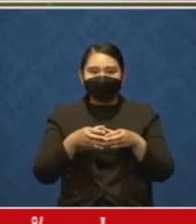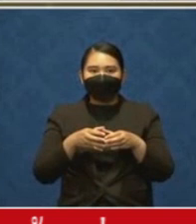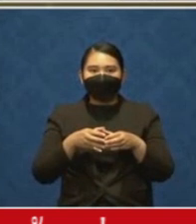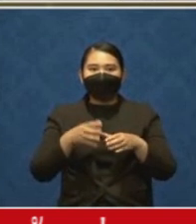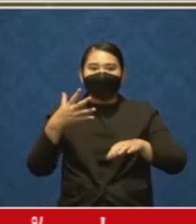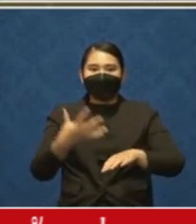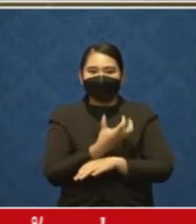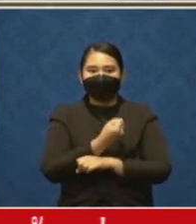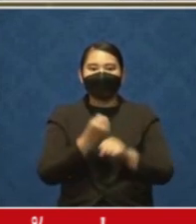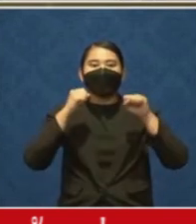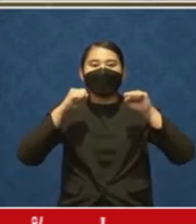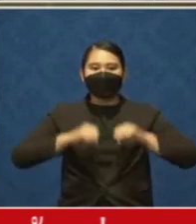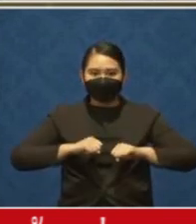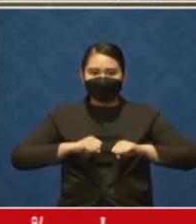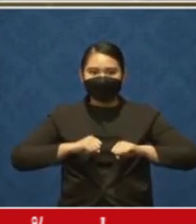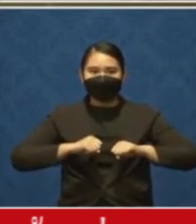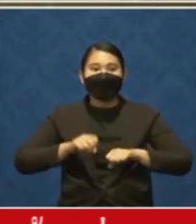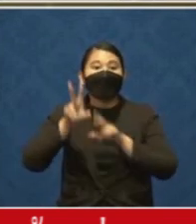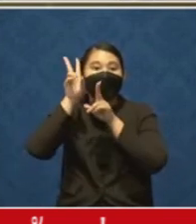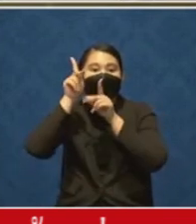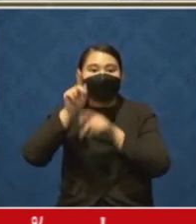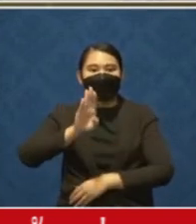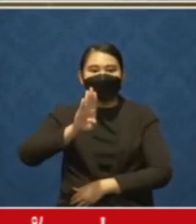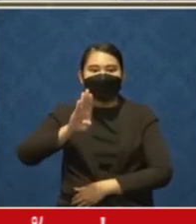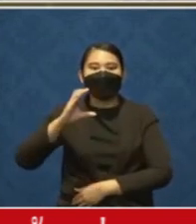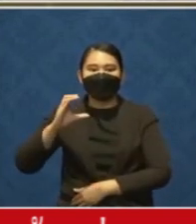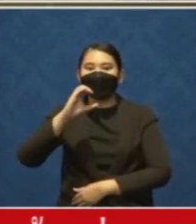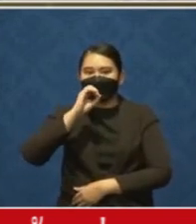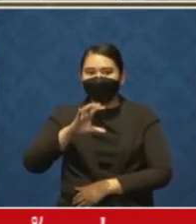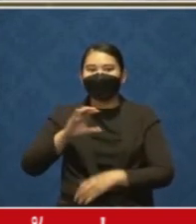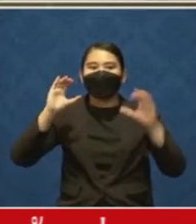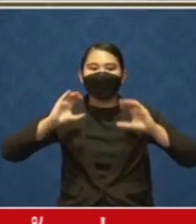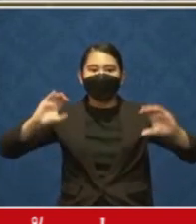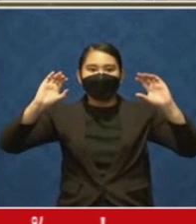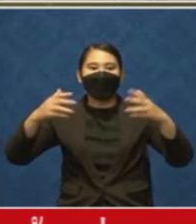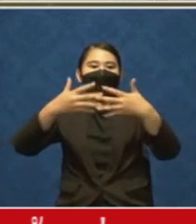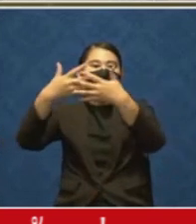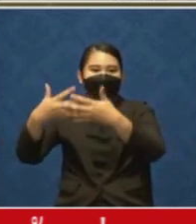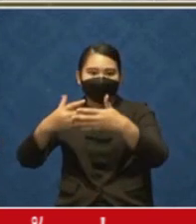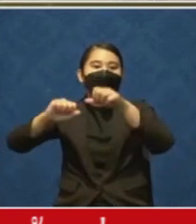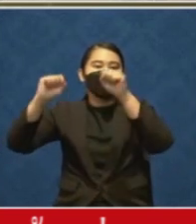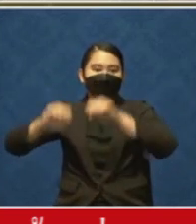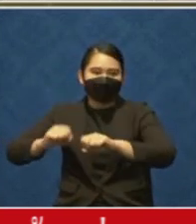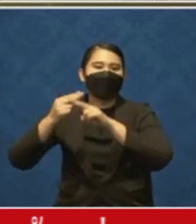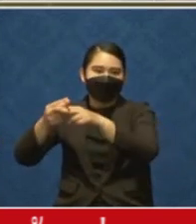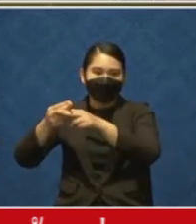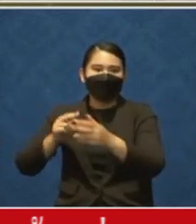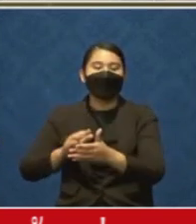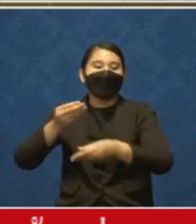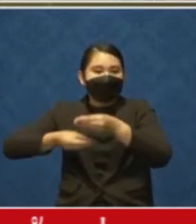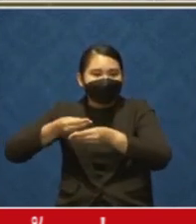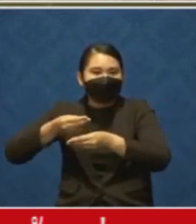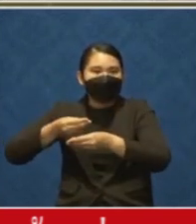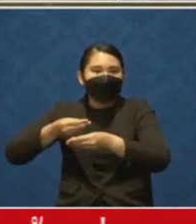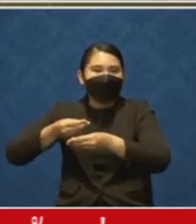ใจเรื่องนโยบายเนี่ย BBC เขาบอกนะครับเป็นของรัฐบาลอเมริกาและก็ยังไม่รู้จริ